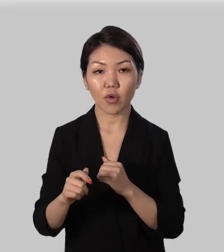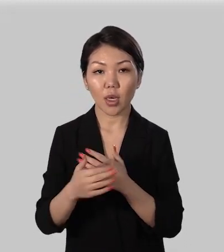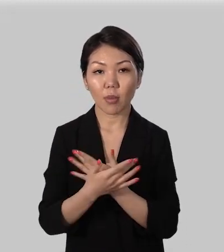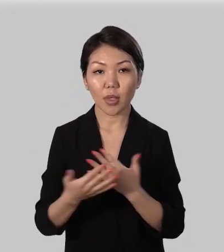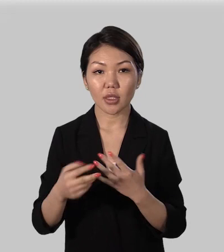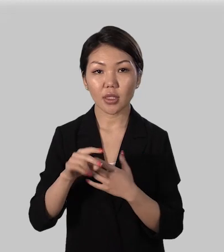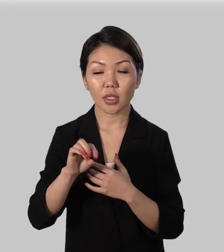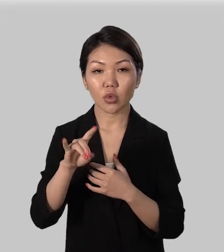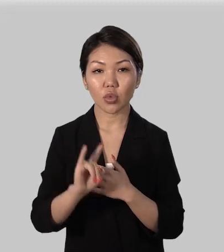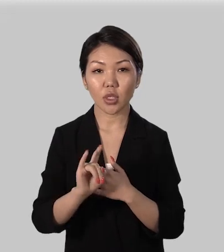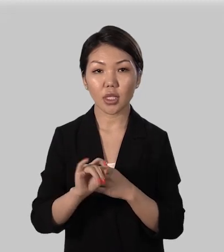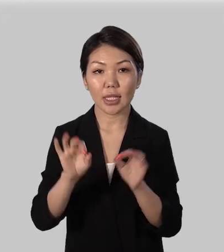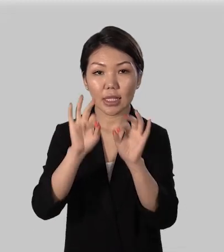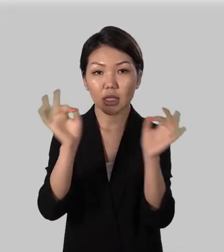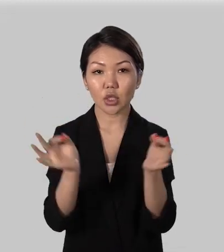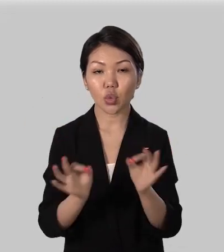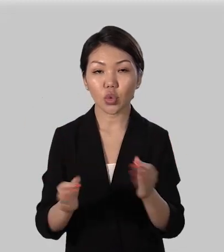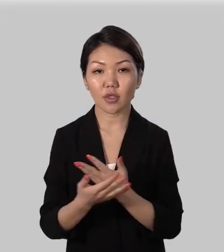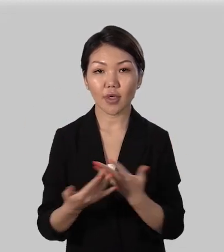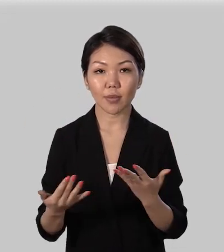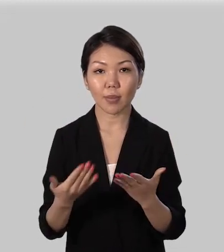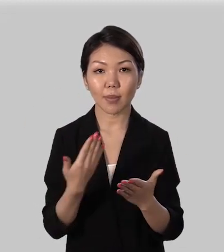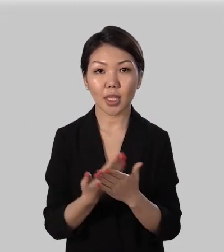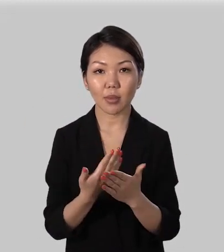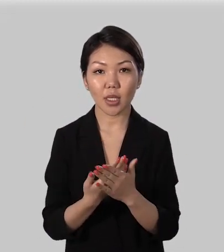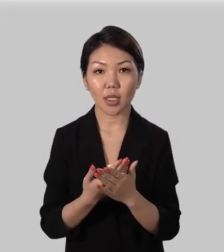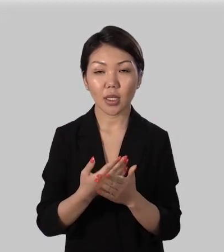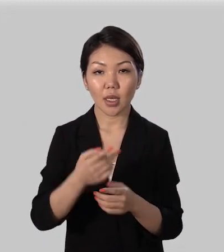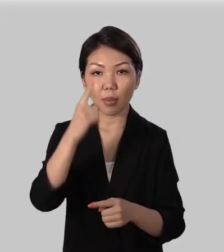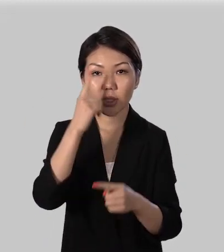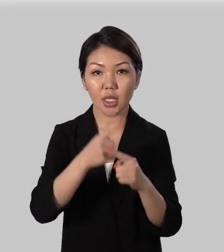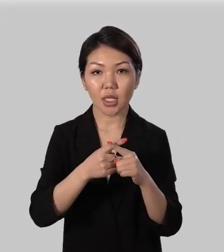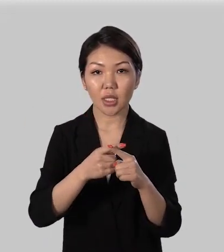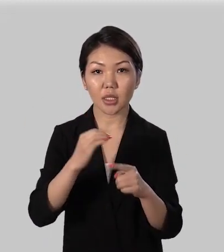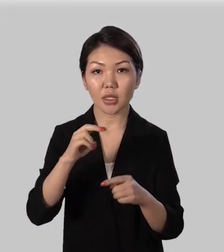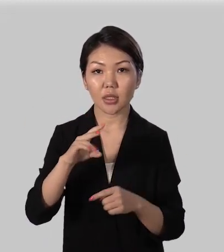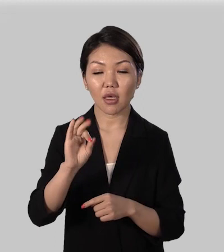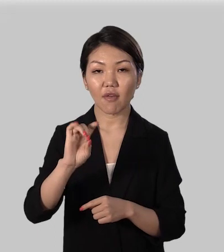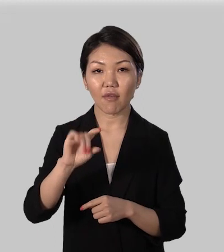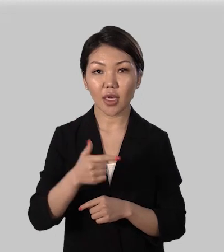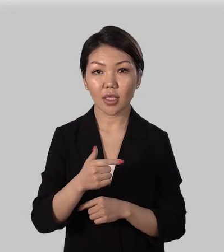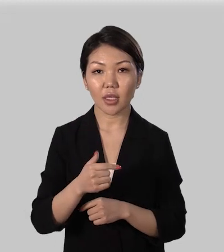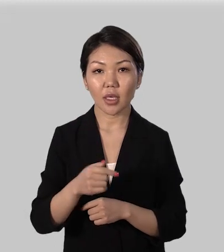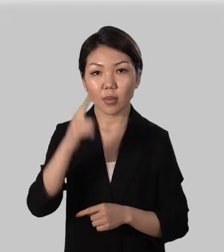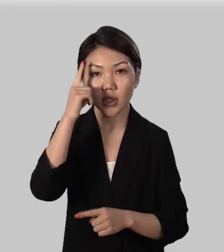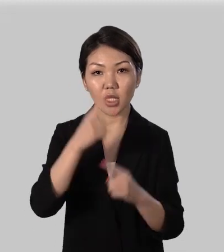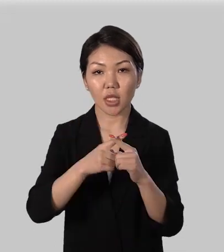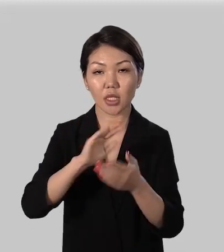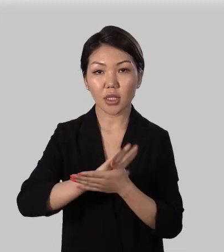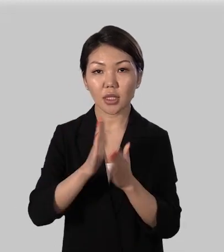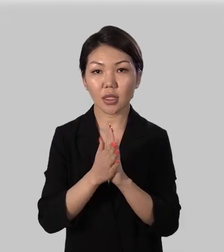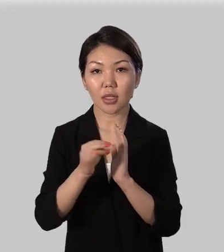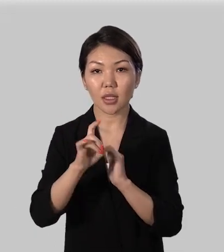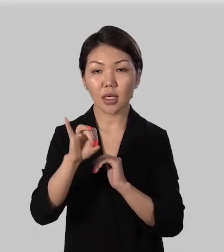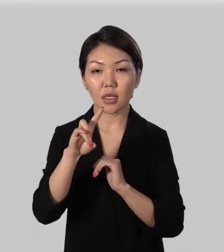искусство примеры психологический словарь психологическое состояние